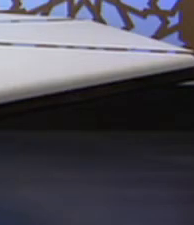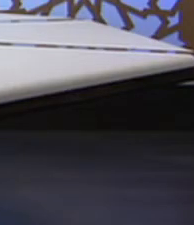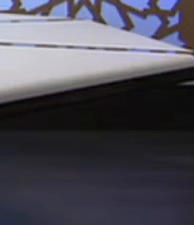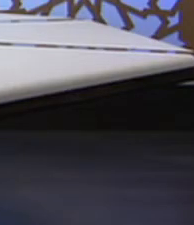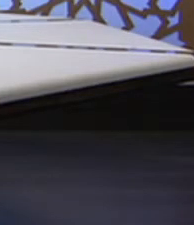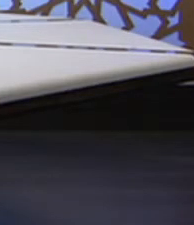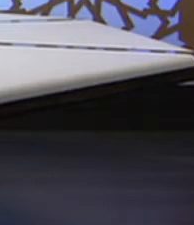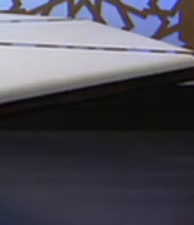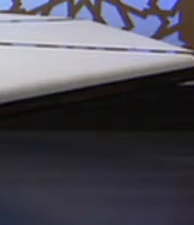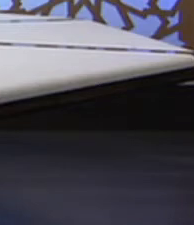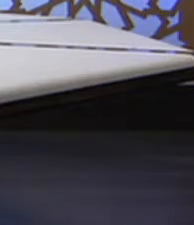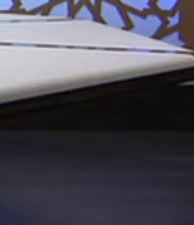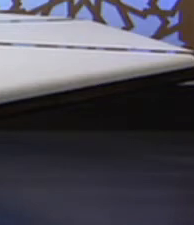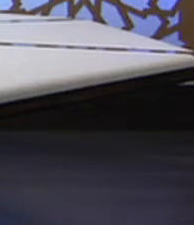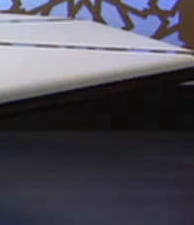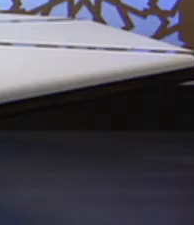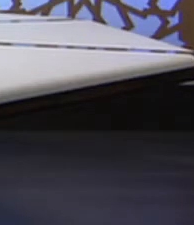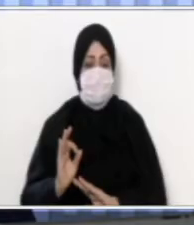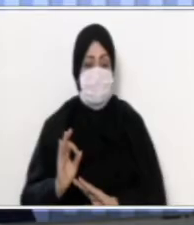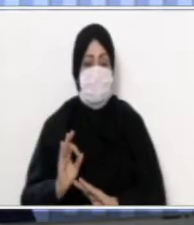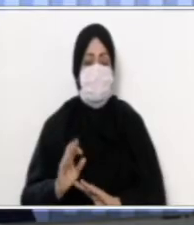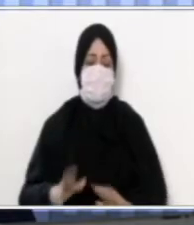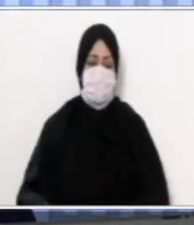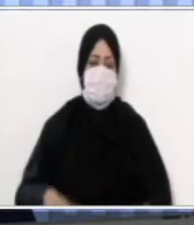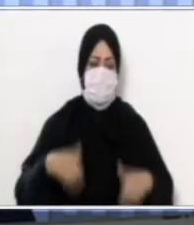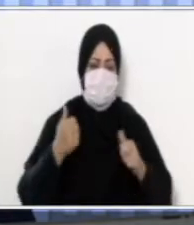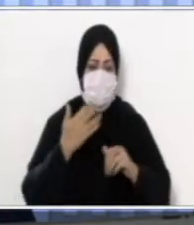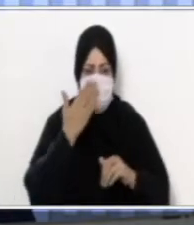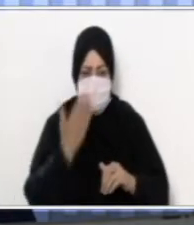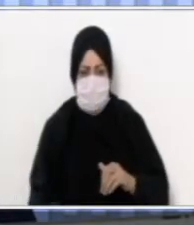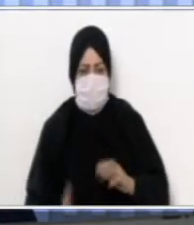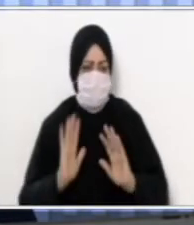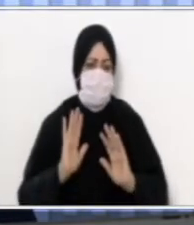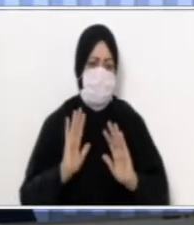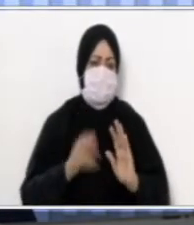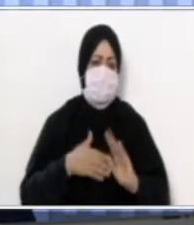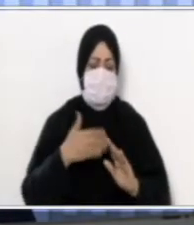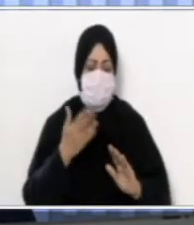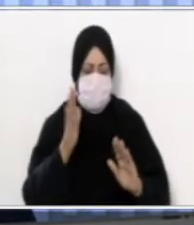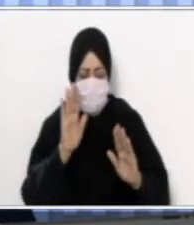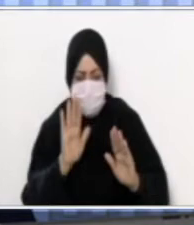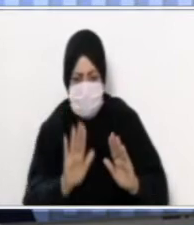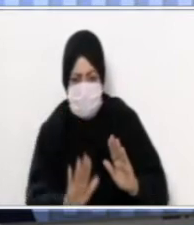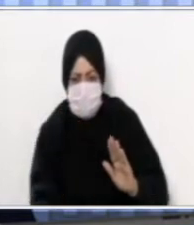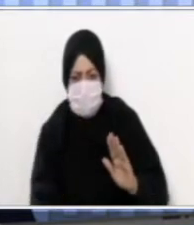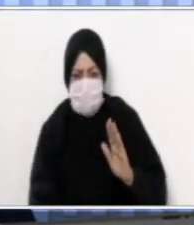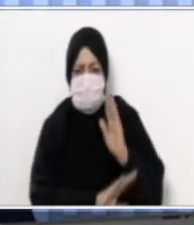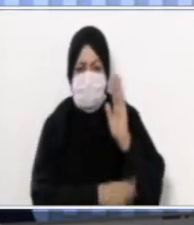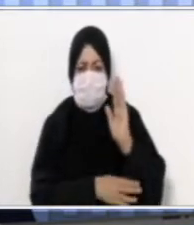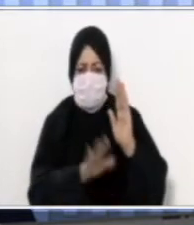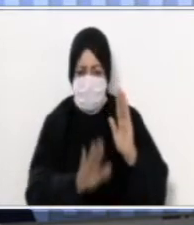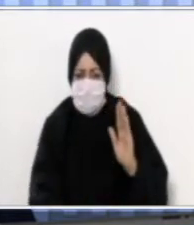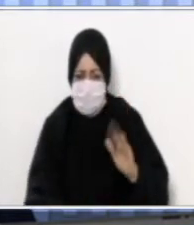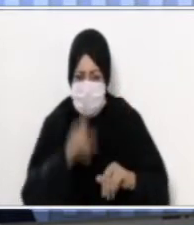الركوع فيجب عليها الركوع. السجود، هل المشقة في السجود مشقة حقيقية شديدة يعني